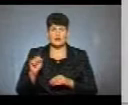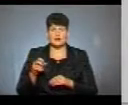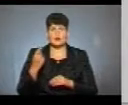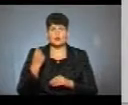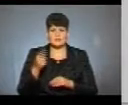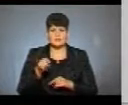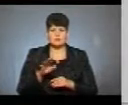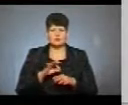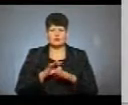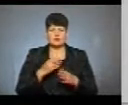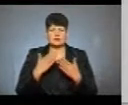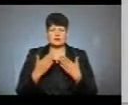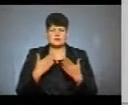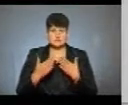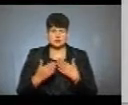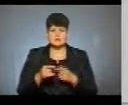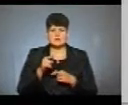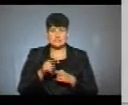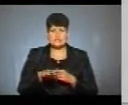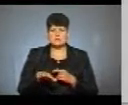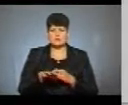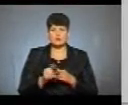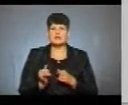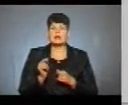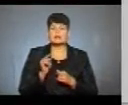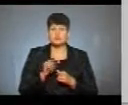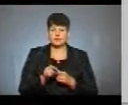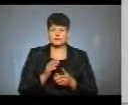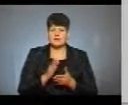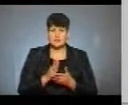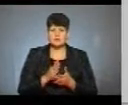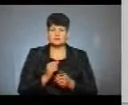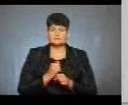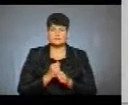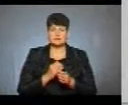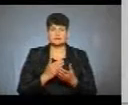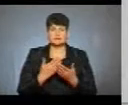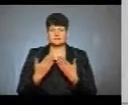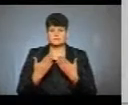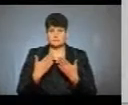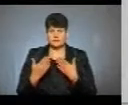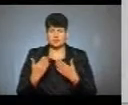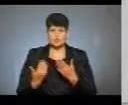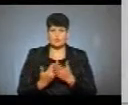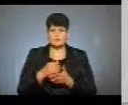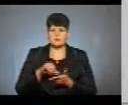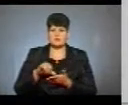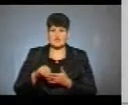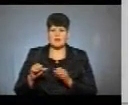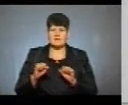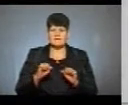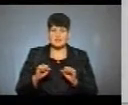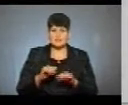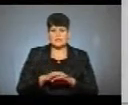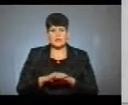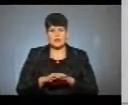дискусії. За словами Валерія Чоботаря, їхня платформа для того, щоб налагодити комунікацію між новими представниками влади та